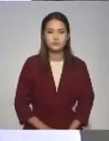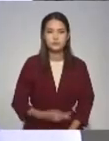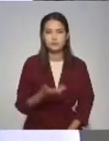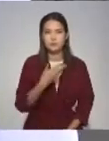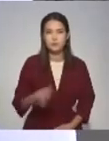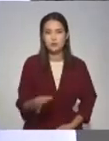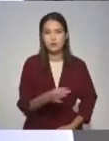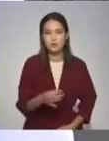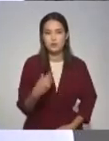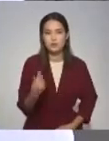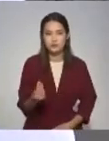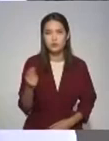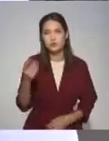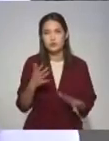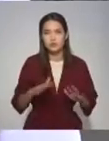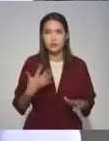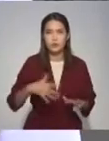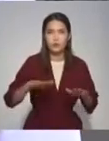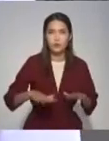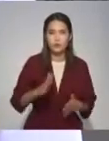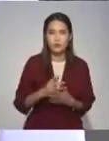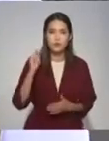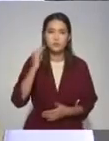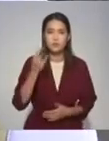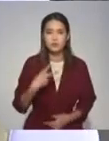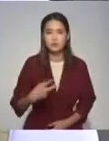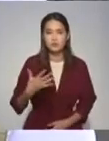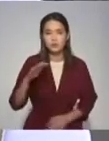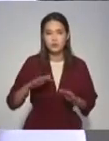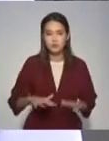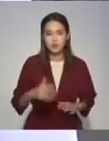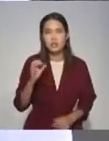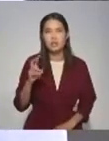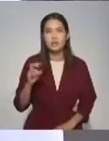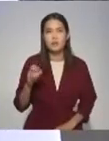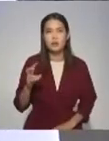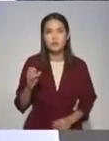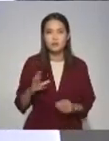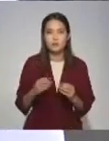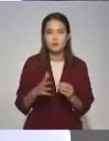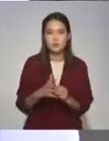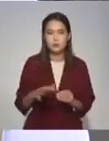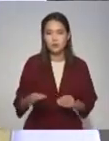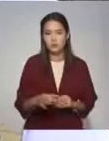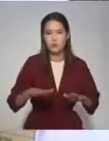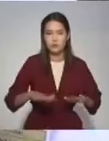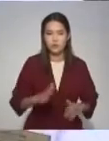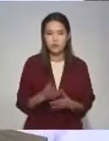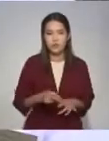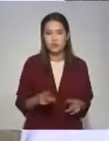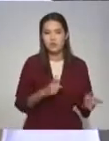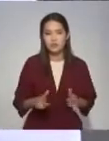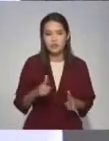облыста айықтырғыштарда 50 орын бар. Павлодар қаласына 25 орын, Екібастұзда 15, Ақсуда 10 орын дайындаған. 9